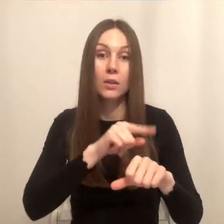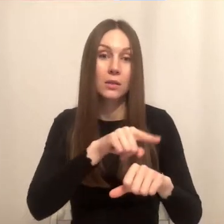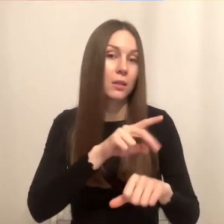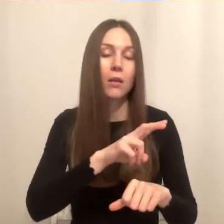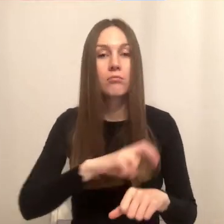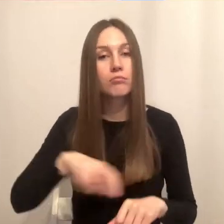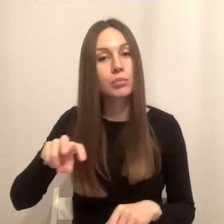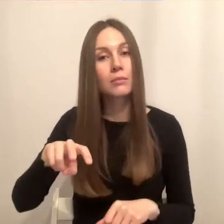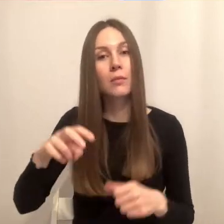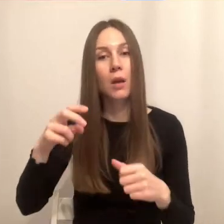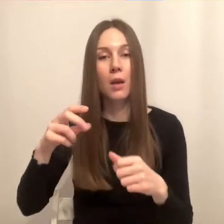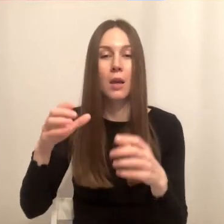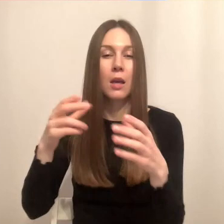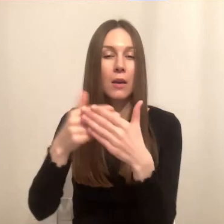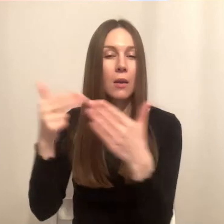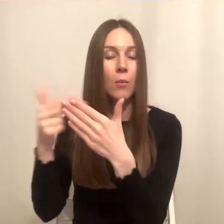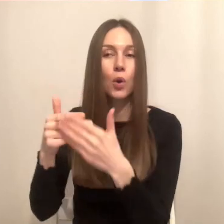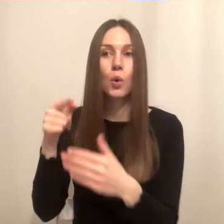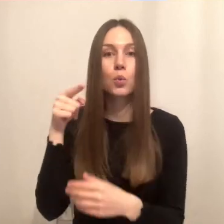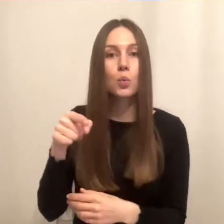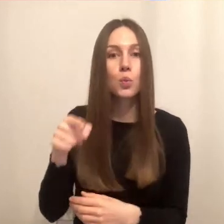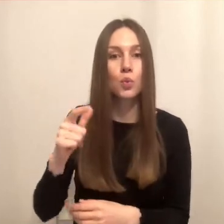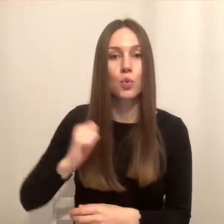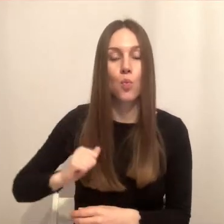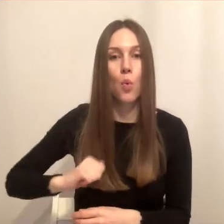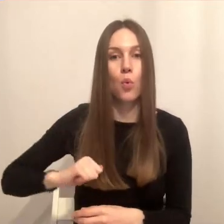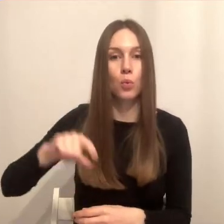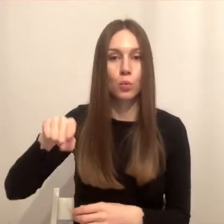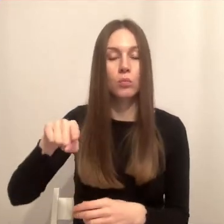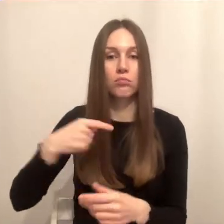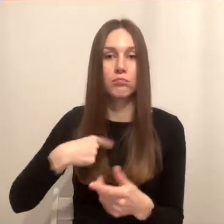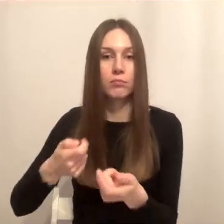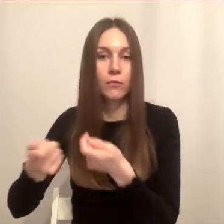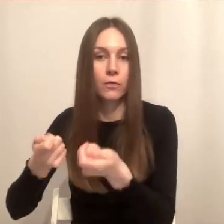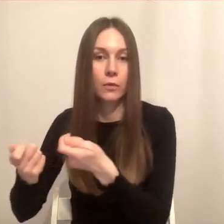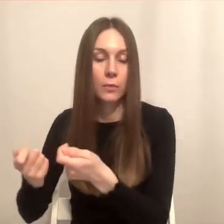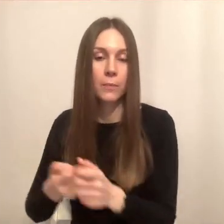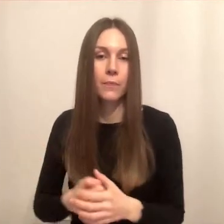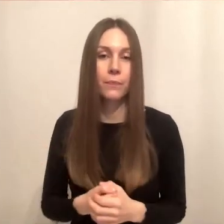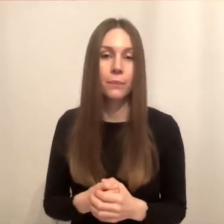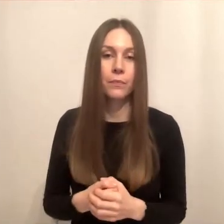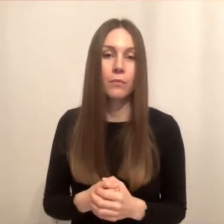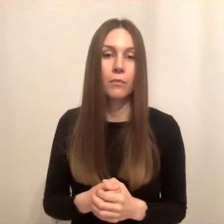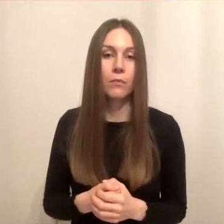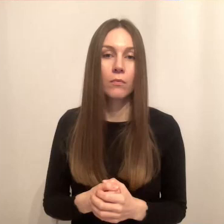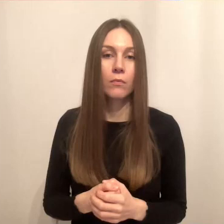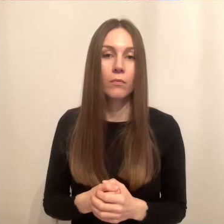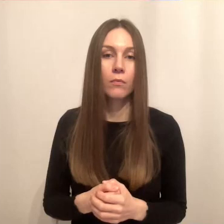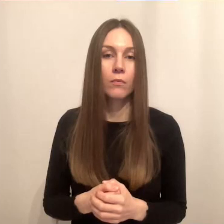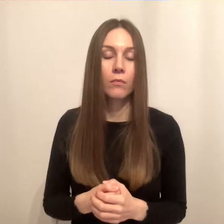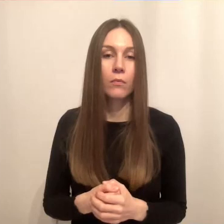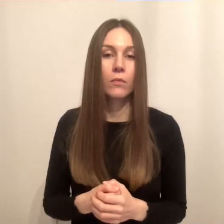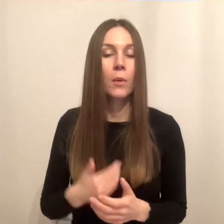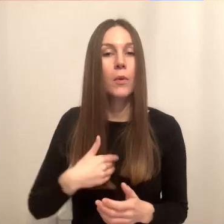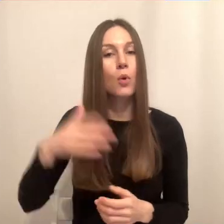ir teko vadovauti net ir 1000 žmonių padaliniui. Tai toliau, sekanti mano yra labai stipri kompetencija,